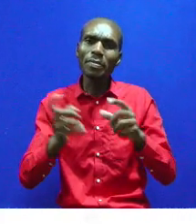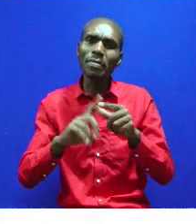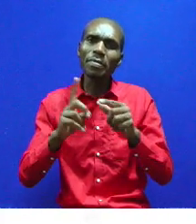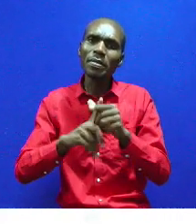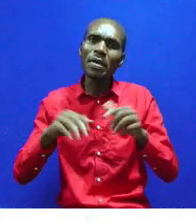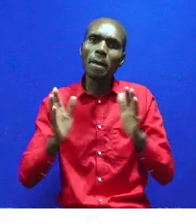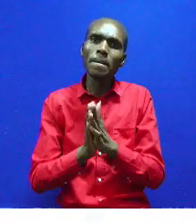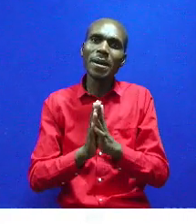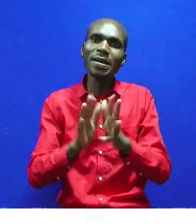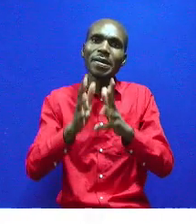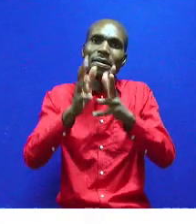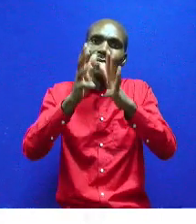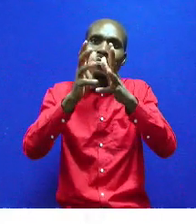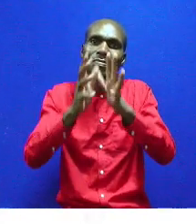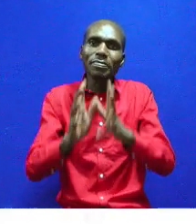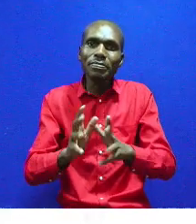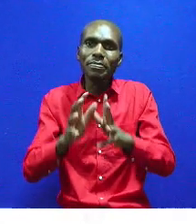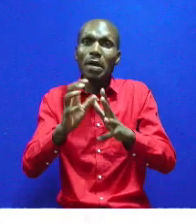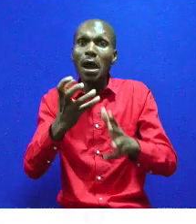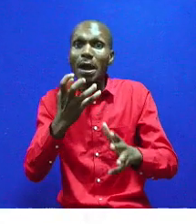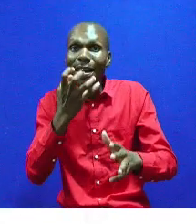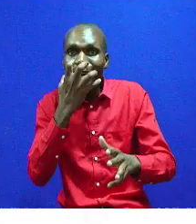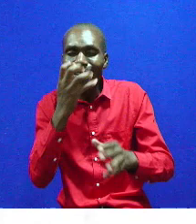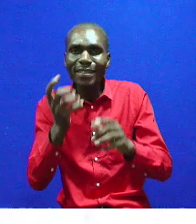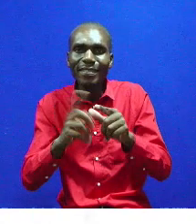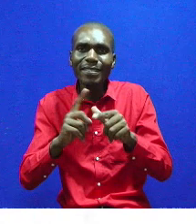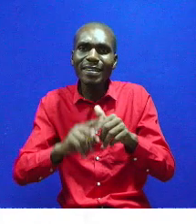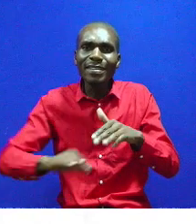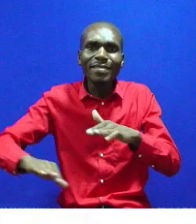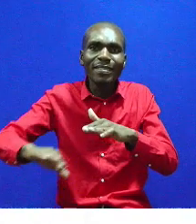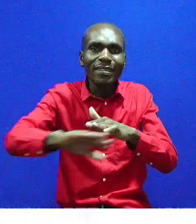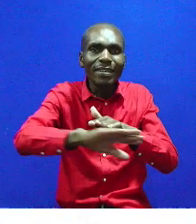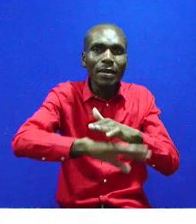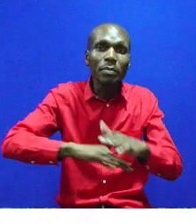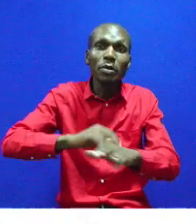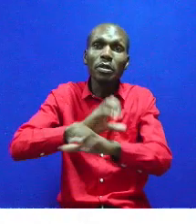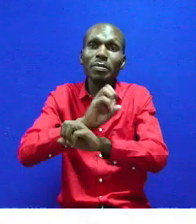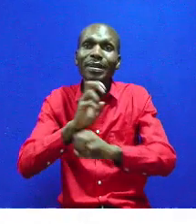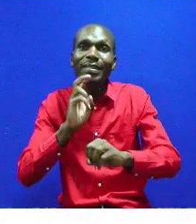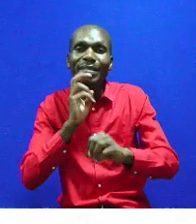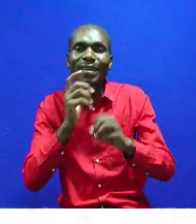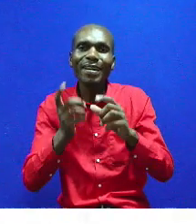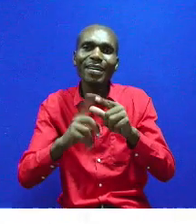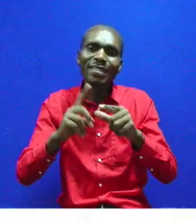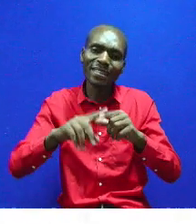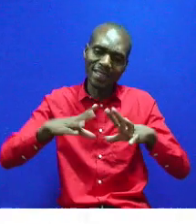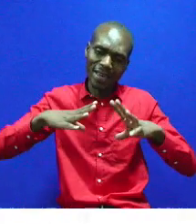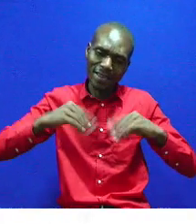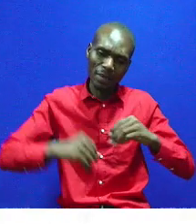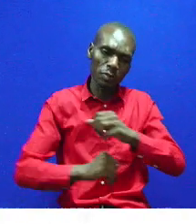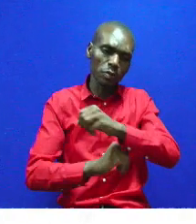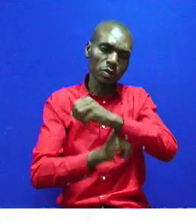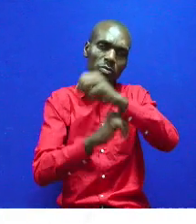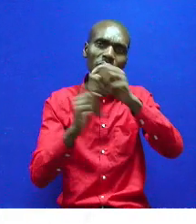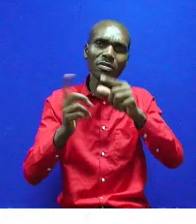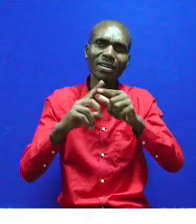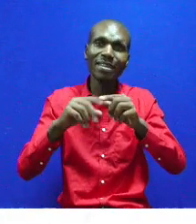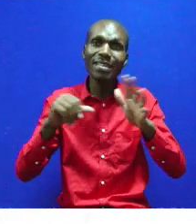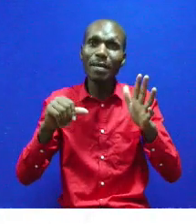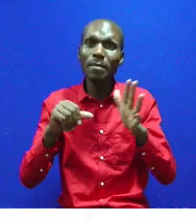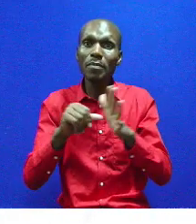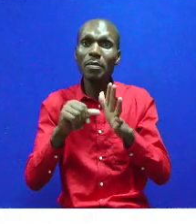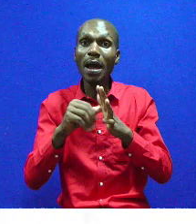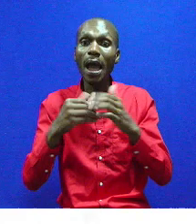omorai wense Daktari William Samoei Ruto amuno mokonyo yeri gadiga shagwa aso wantira na kubasira kubatakana na makongu